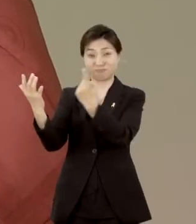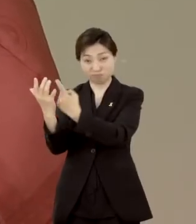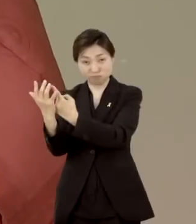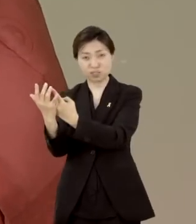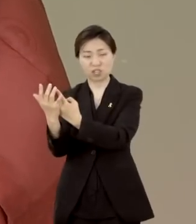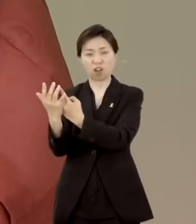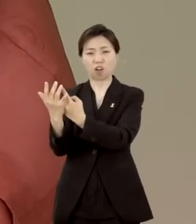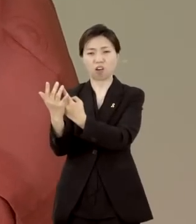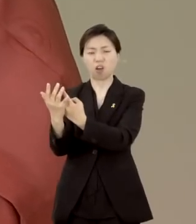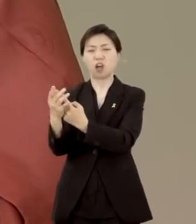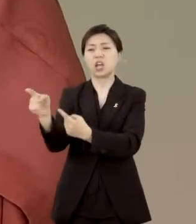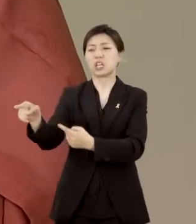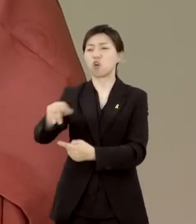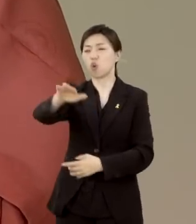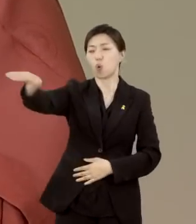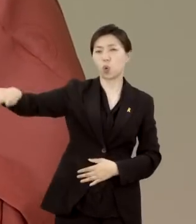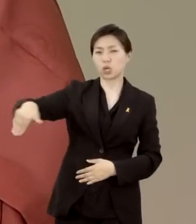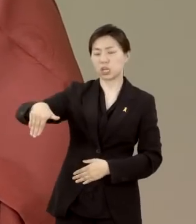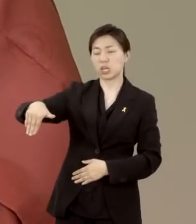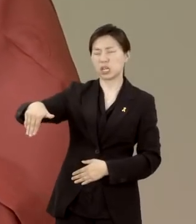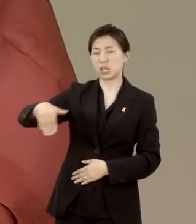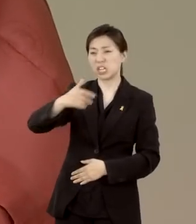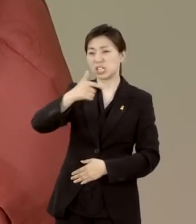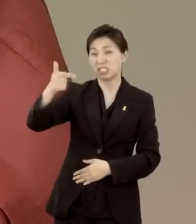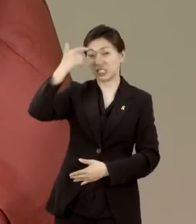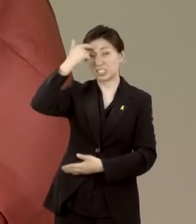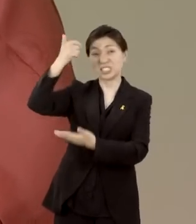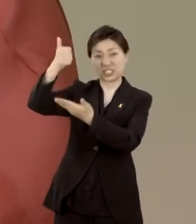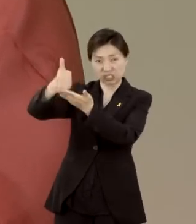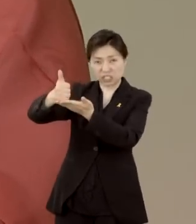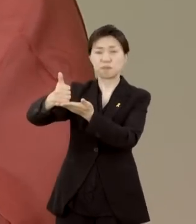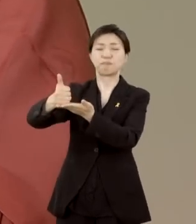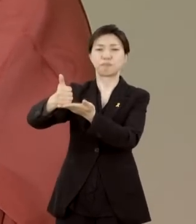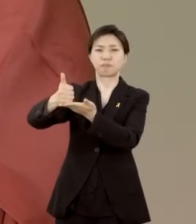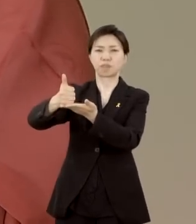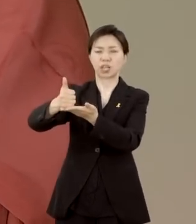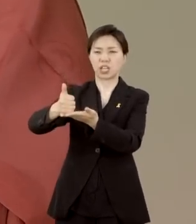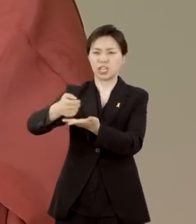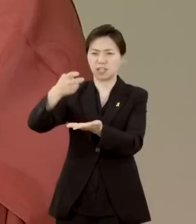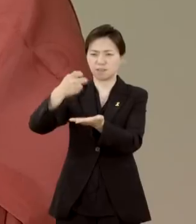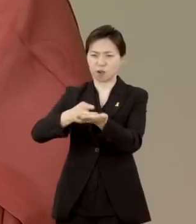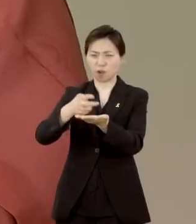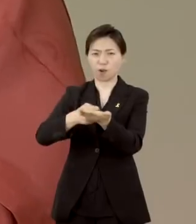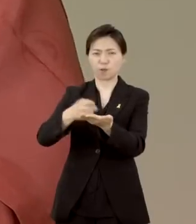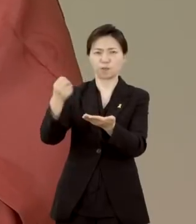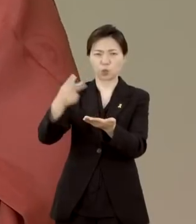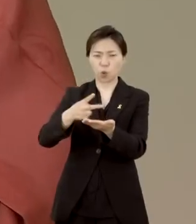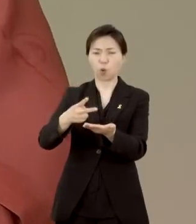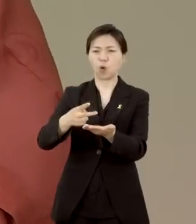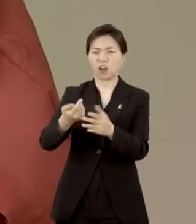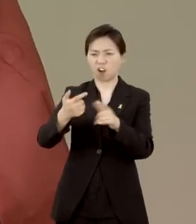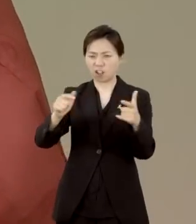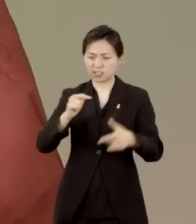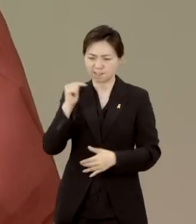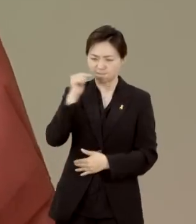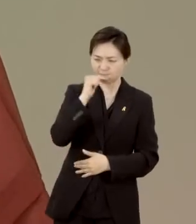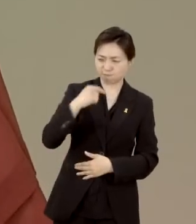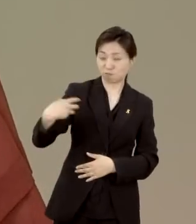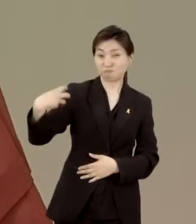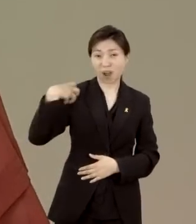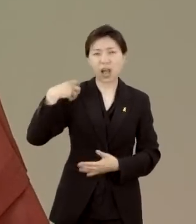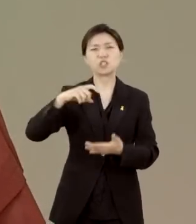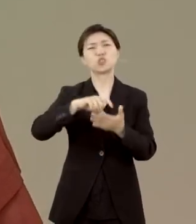대중 스님들의 법도와 규율을 관리할 정도의 높은 높은